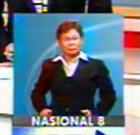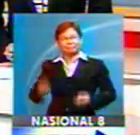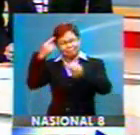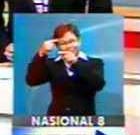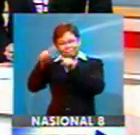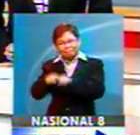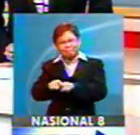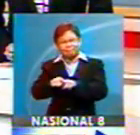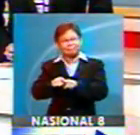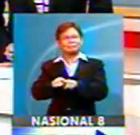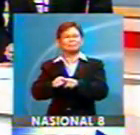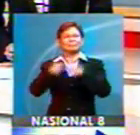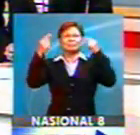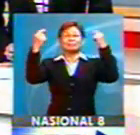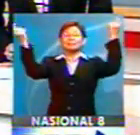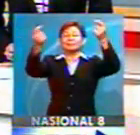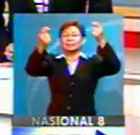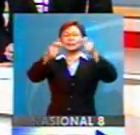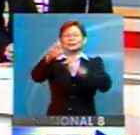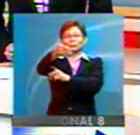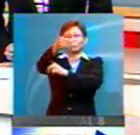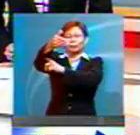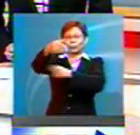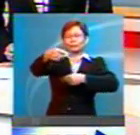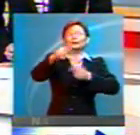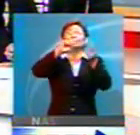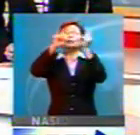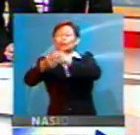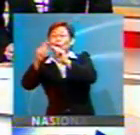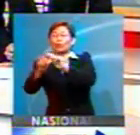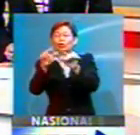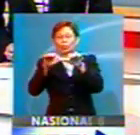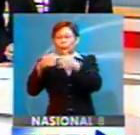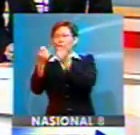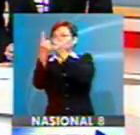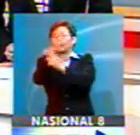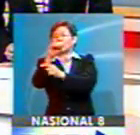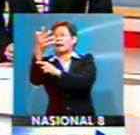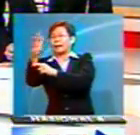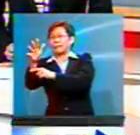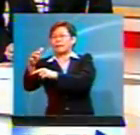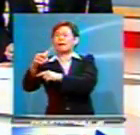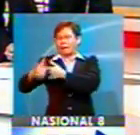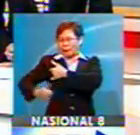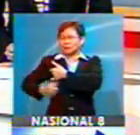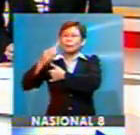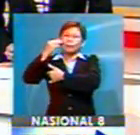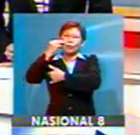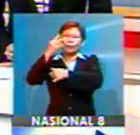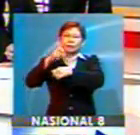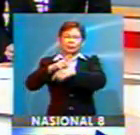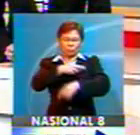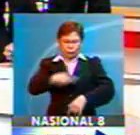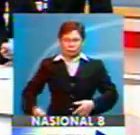berkenan menyempurnakan istiadat pertukaran panji-panji Regimen Batalion ke-11 dan ke-15 Regimen Askar Melayu Diraja RAMD.